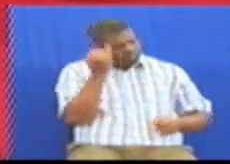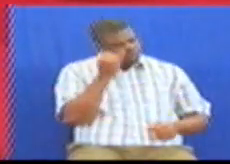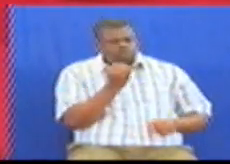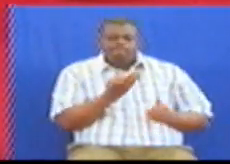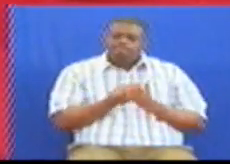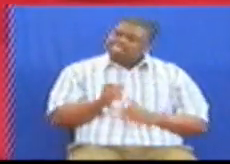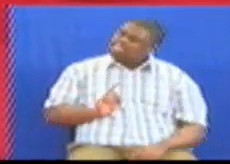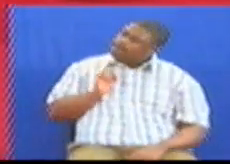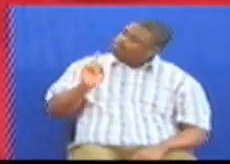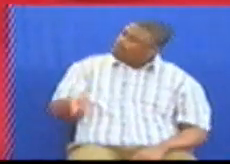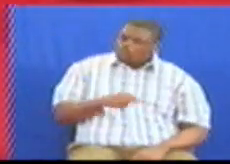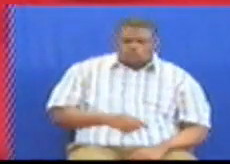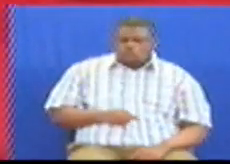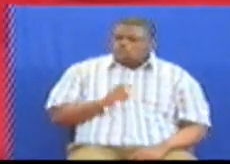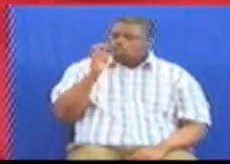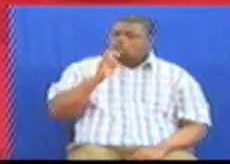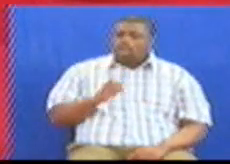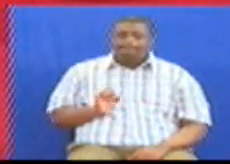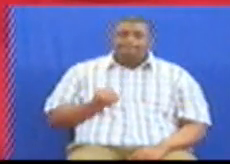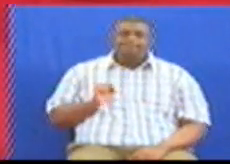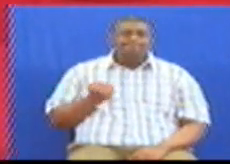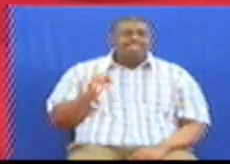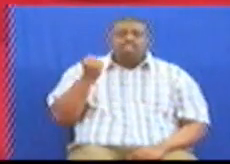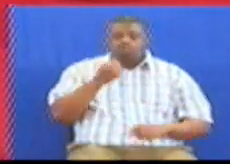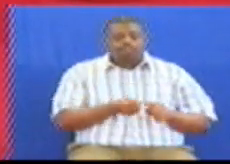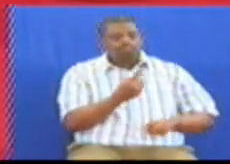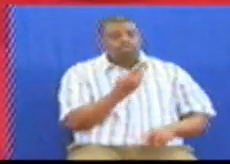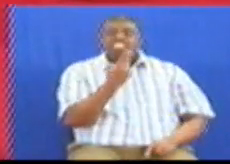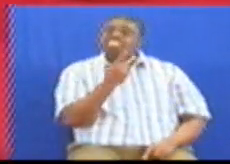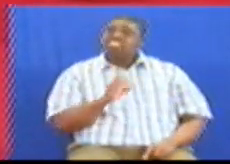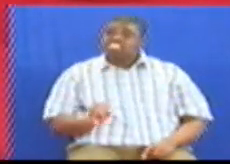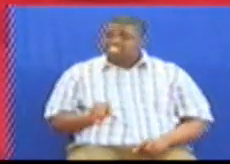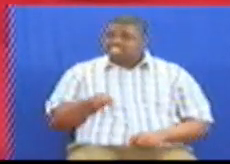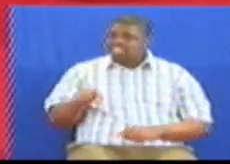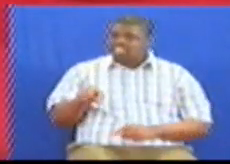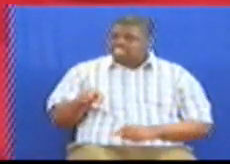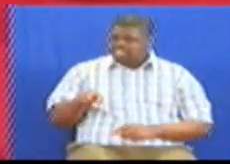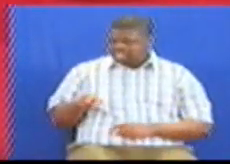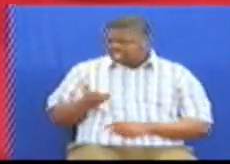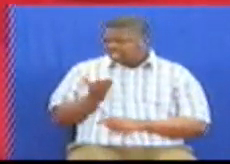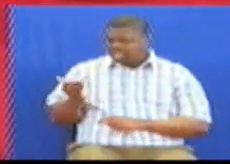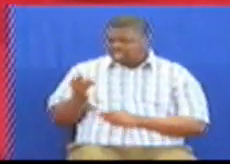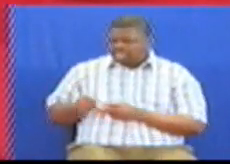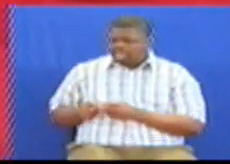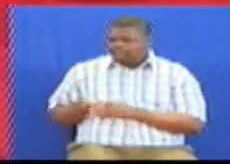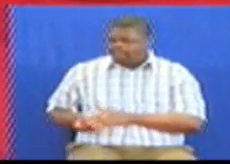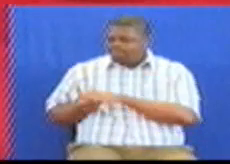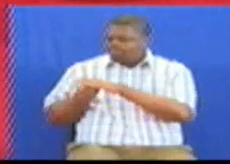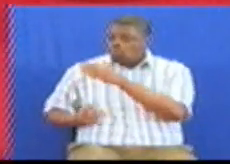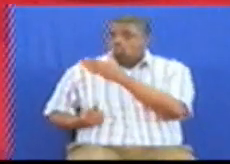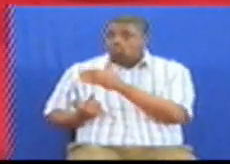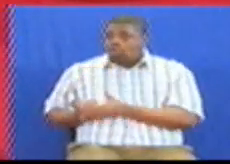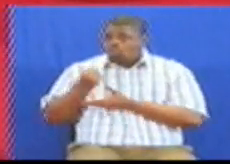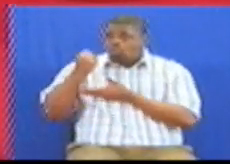karibu dola milioni 120 na milioni 20 ni grant kutoka Uingereza. Tukichelewa zile pesa, grant zinaishia